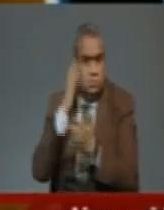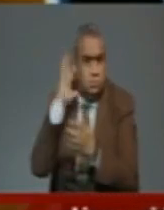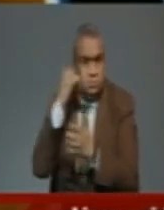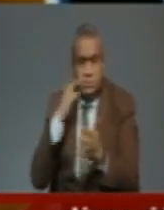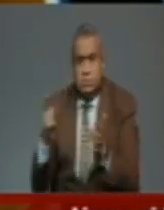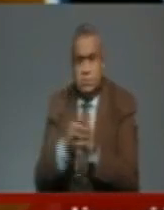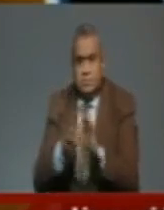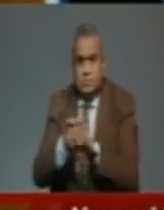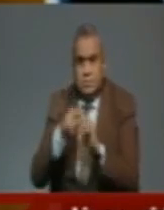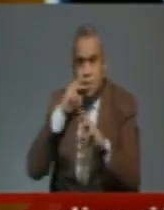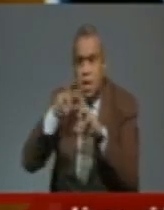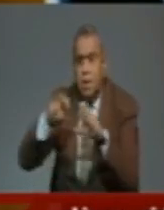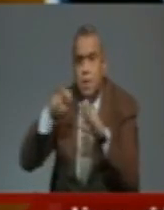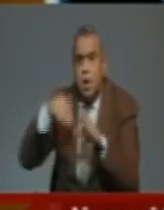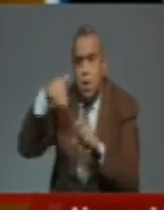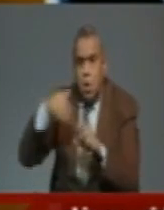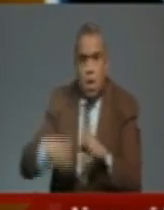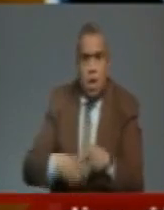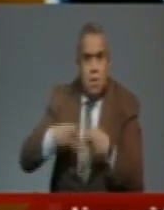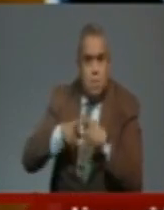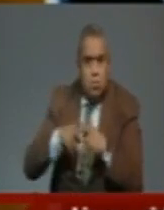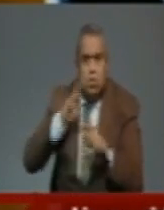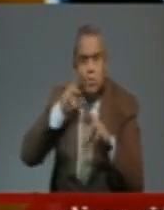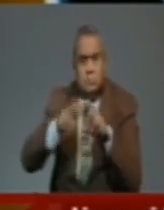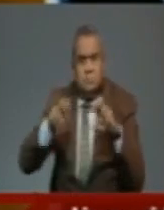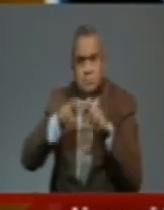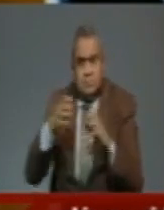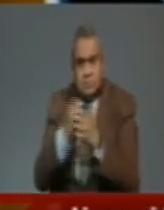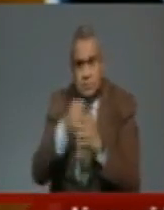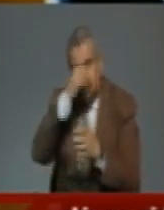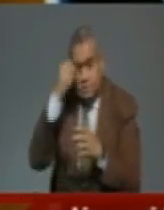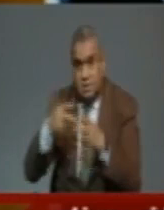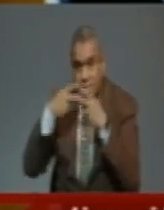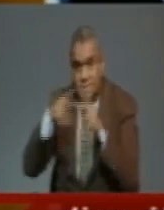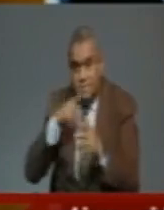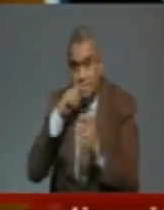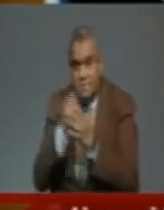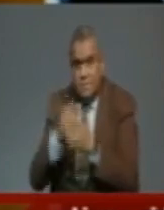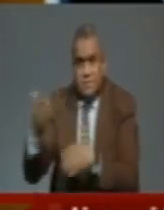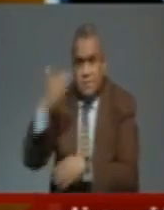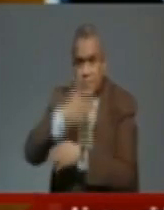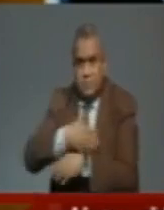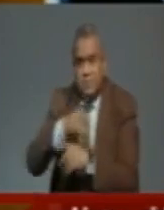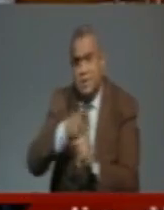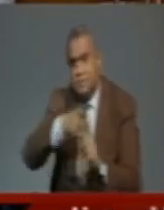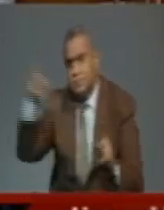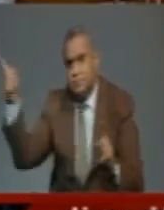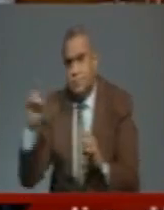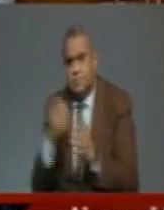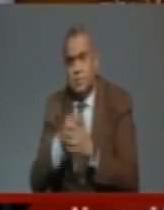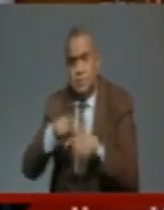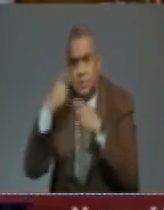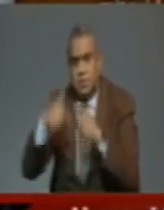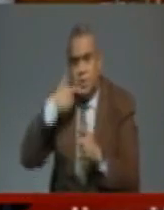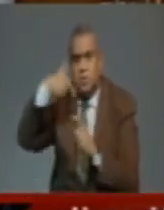بتتكشف عليهم فرقعات فقط وسلاح، ثم ما بتتفتحش هنا يا فندم، تركب على القطر وتجري على ميناء اكتوبر زي ما حضرتك هتشوف